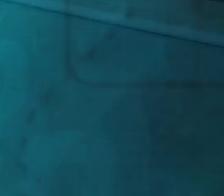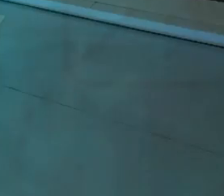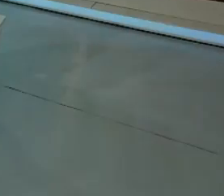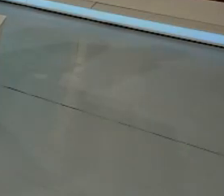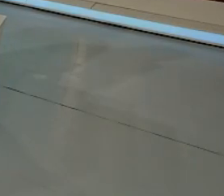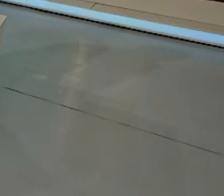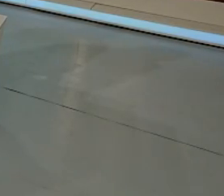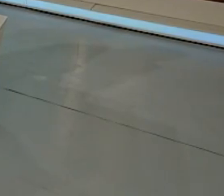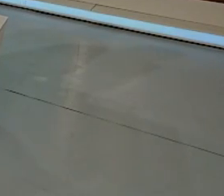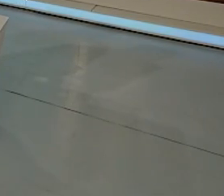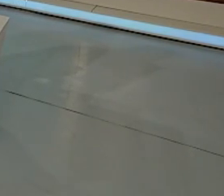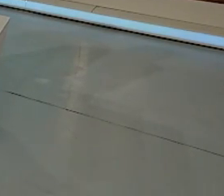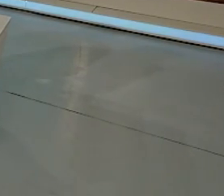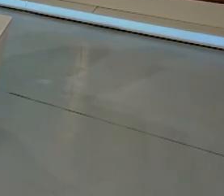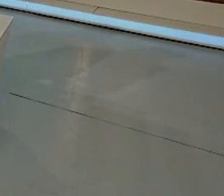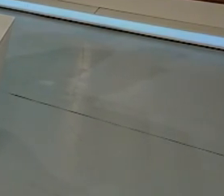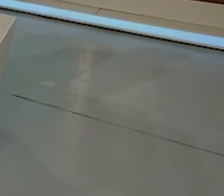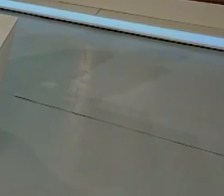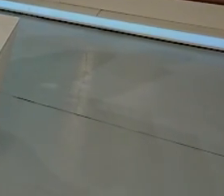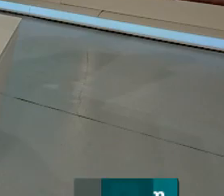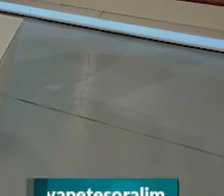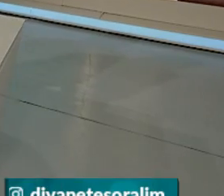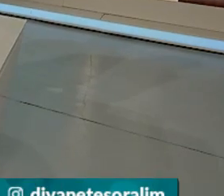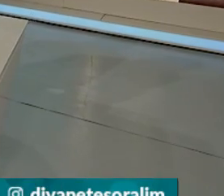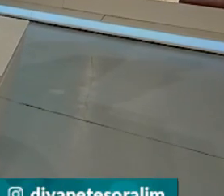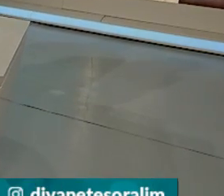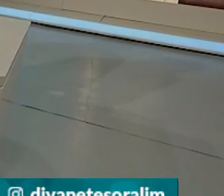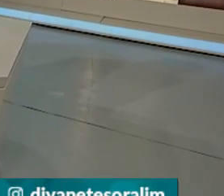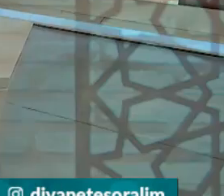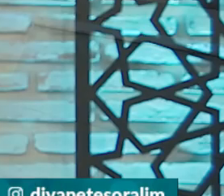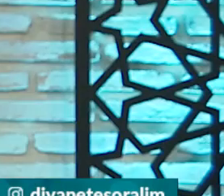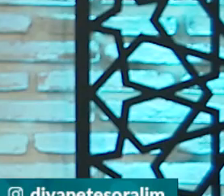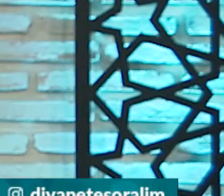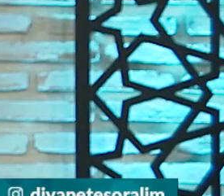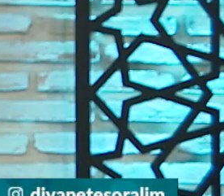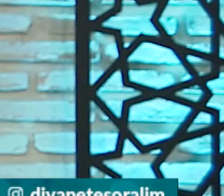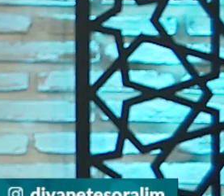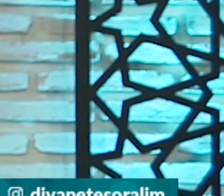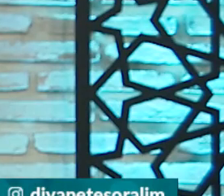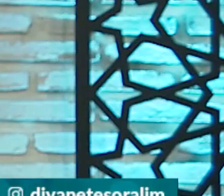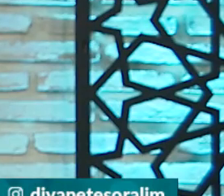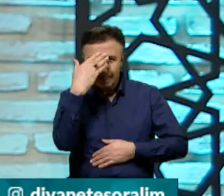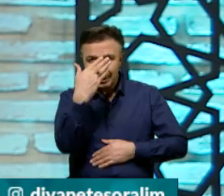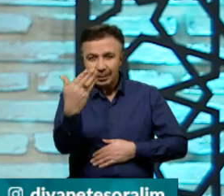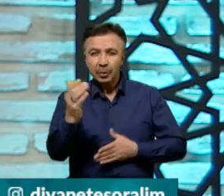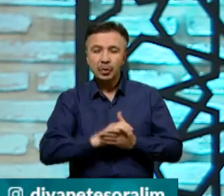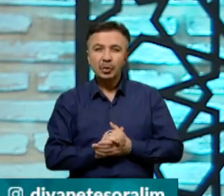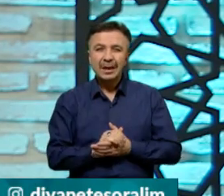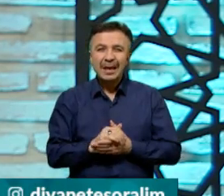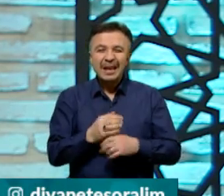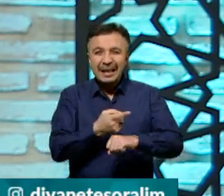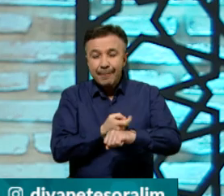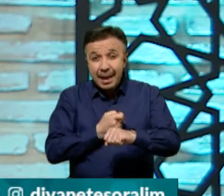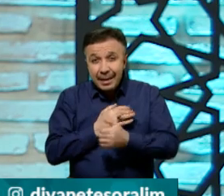farzdır. Selamun Aleyküm ve Rahmetullahi ve Berekatuhu sevgili dostlar. Her birinizi Allah'ın selamıyla selamlıyoruz. Yaklaşık bir